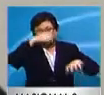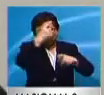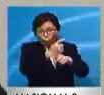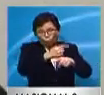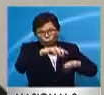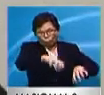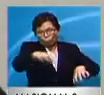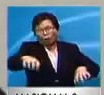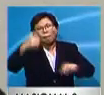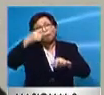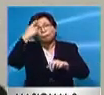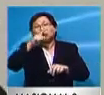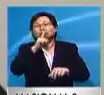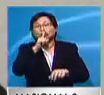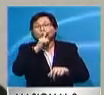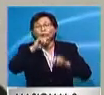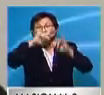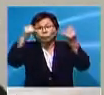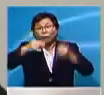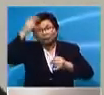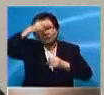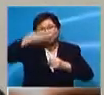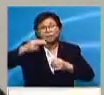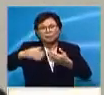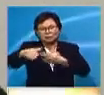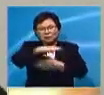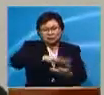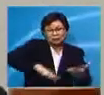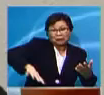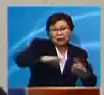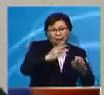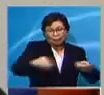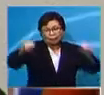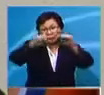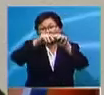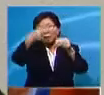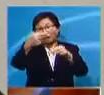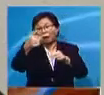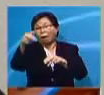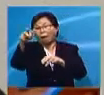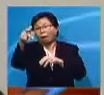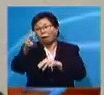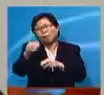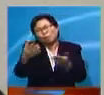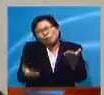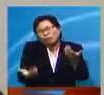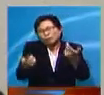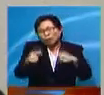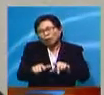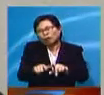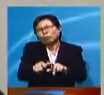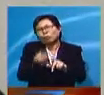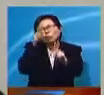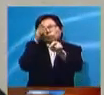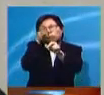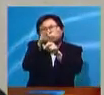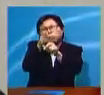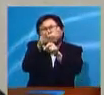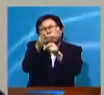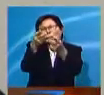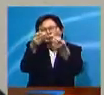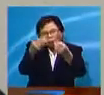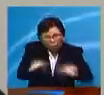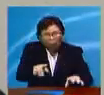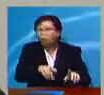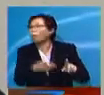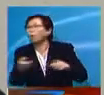setiap jemaah haji yang berada di sekitar Masjid Haram dapat kemungkinan berlakunya mereka tersasar dan sebagainya mereka